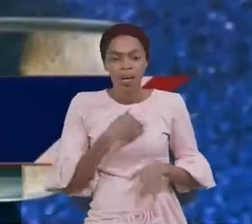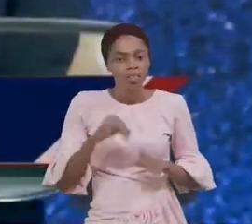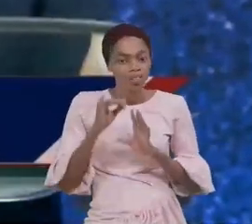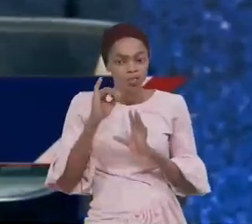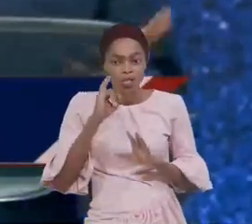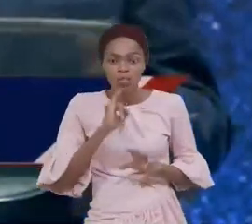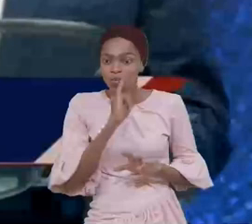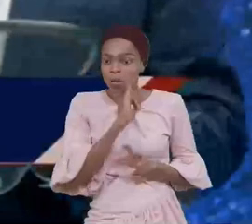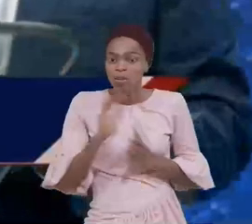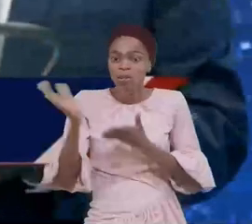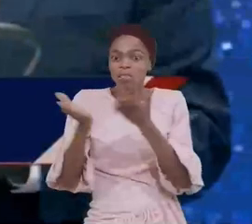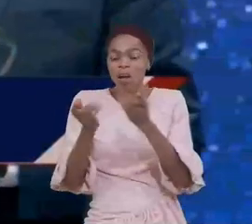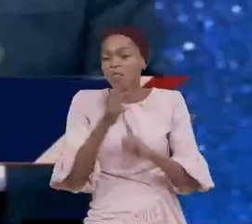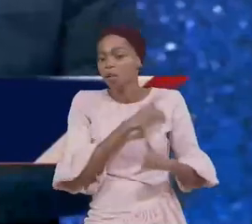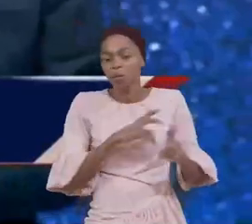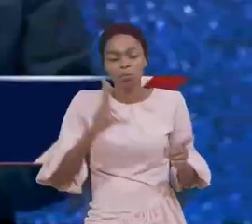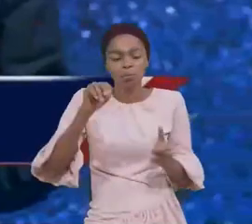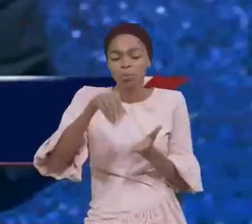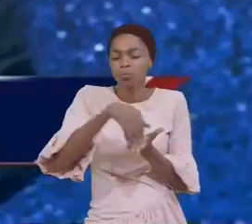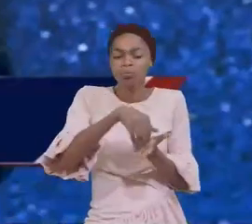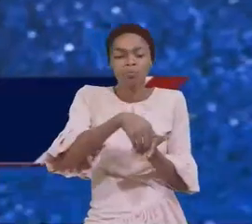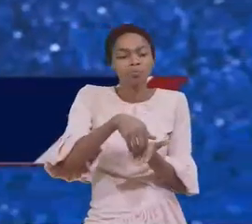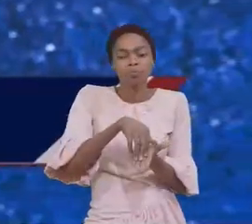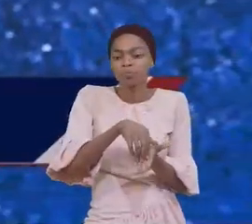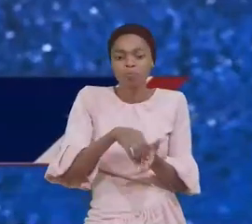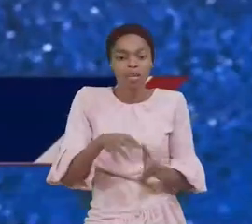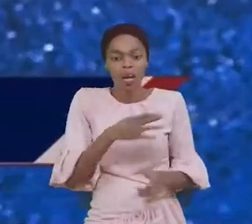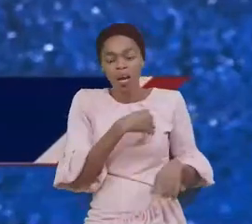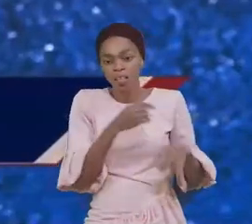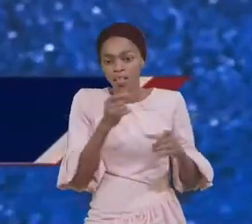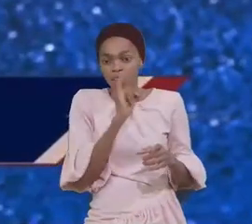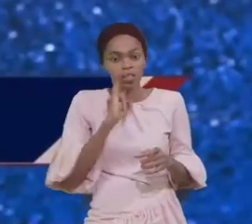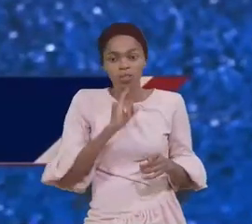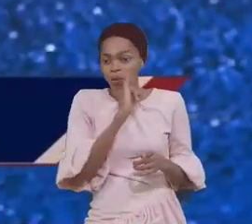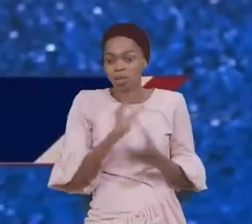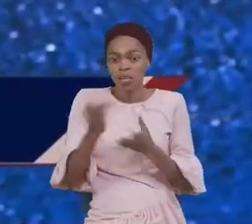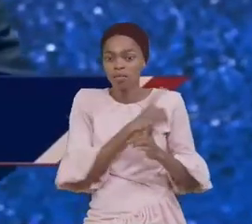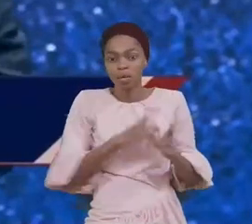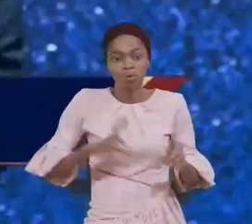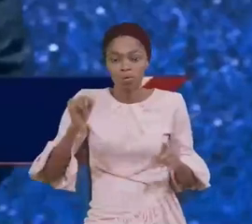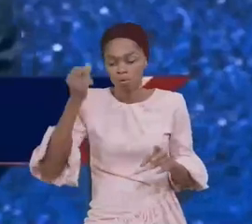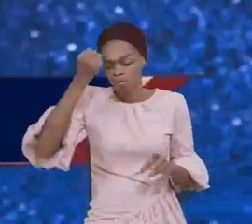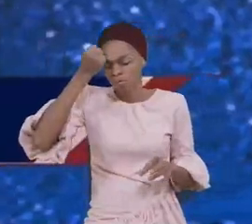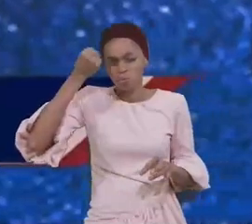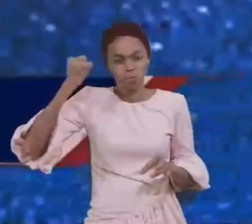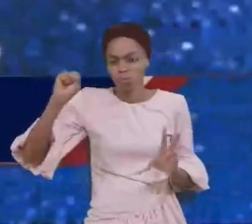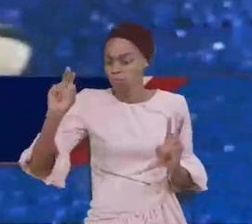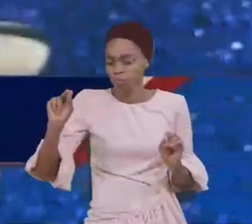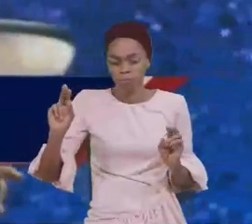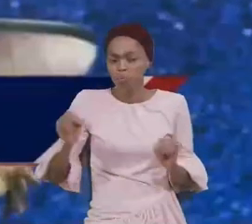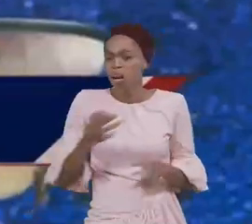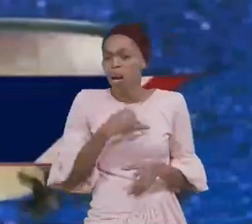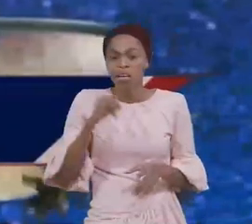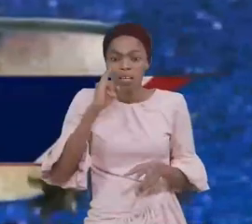de lassitude. Israël a servi l'Éternel. Pas de désobéissance. Israël a servi l'Éternel. Pas de